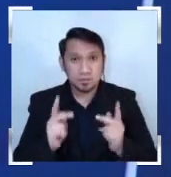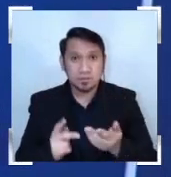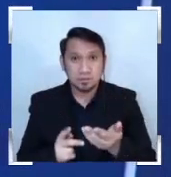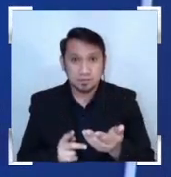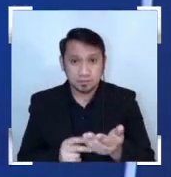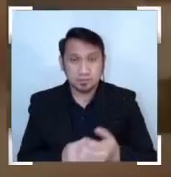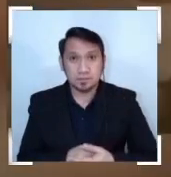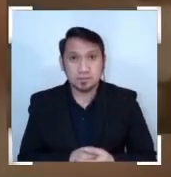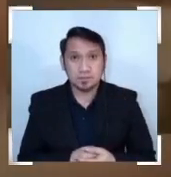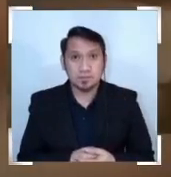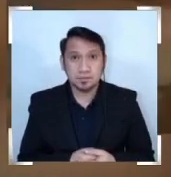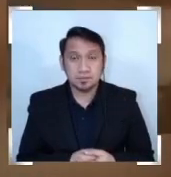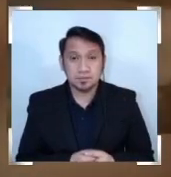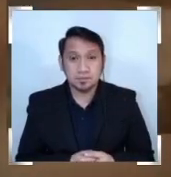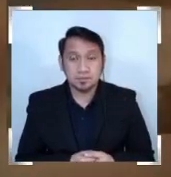Chino Gaston.